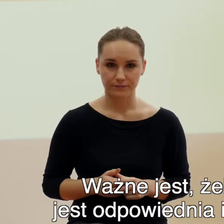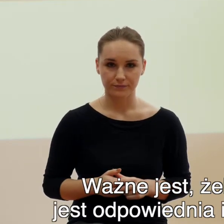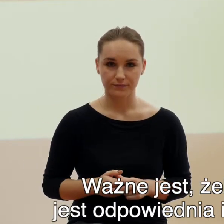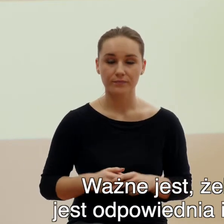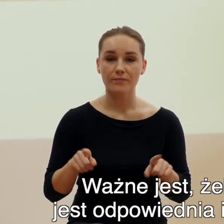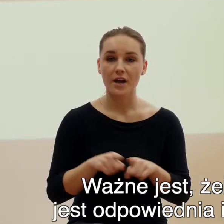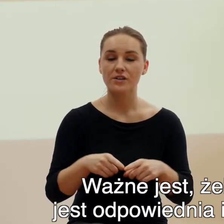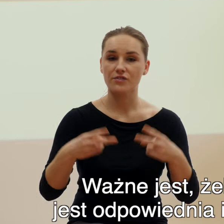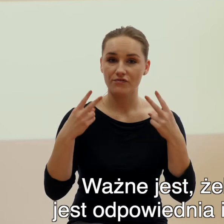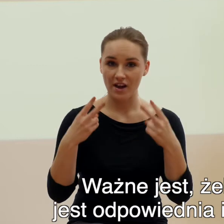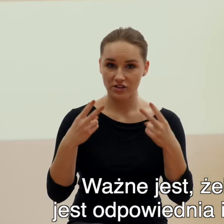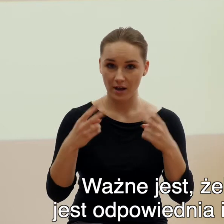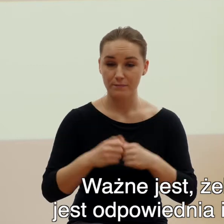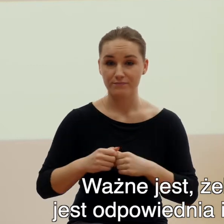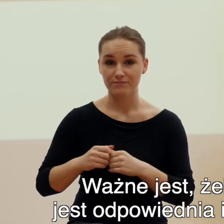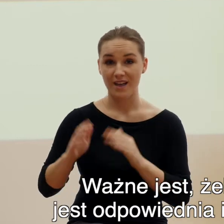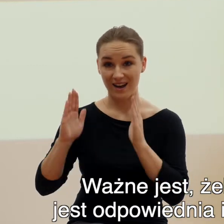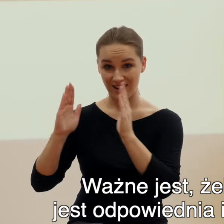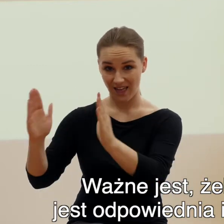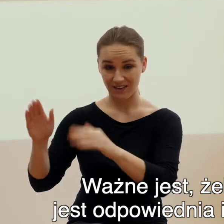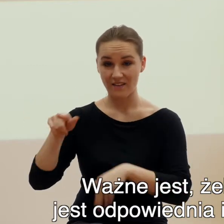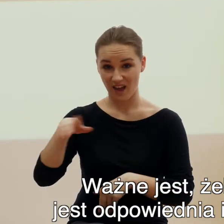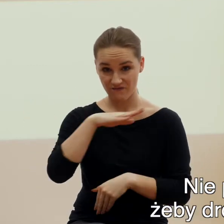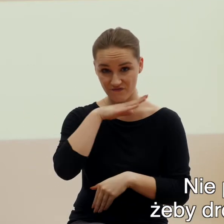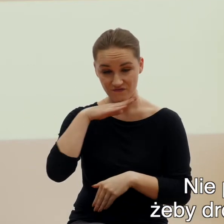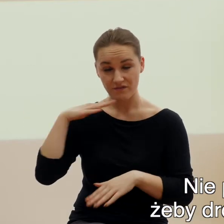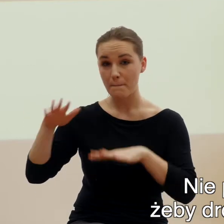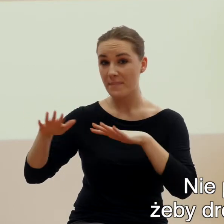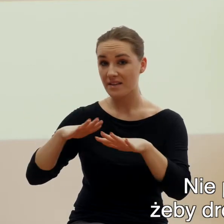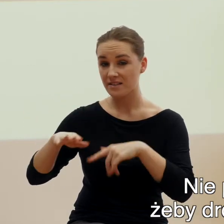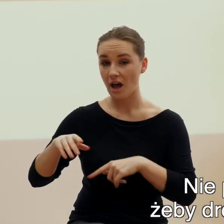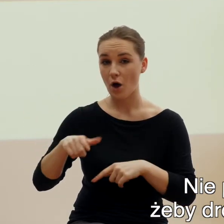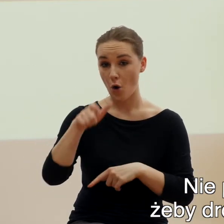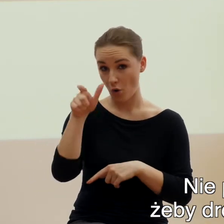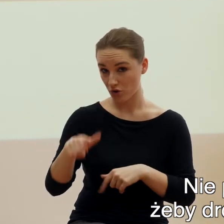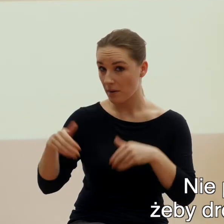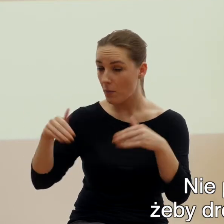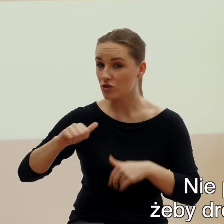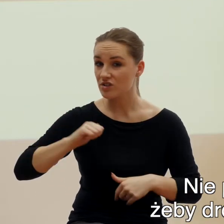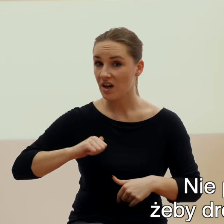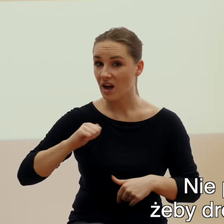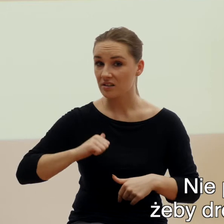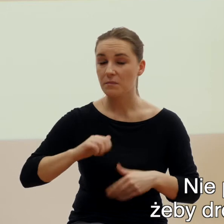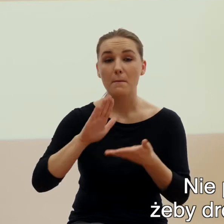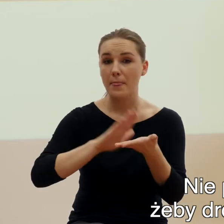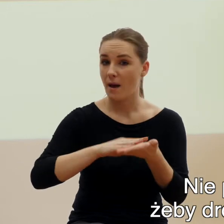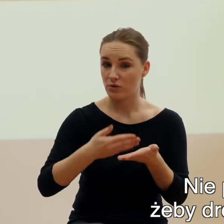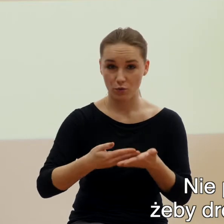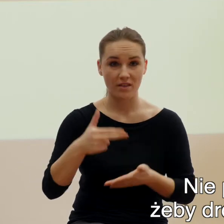jest odpowiednia ilość miejsca na to, żeby ktoś tam mógł czekać. Nie powinniśmy dopuszczać do tego, żeby droga